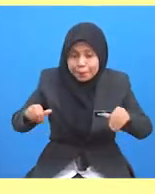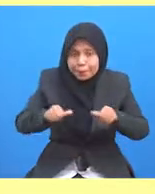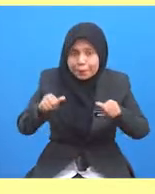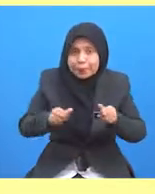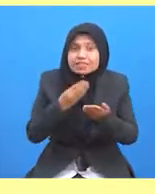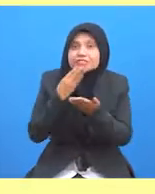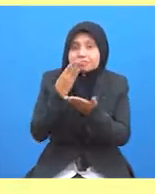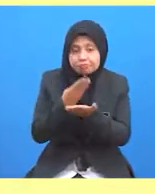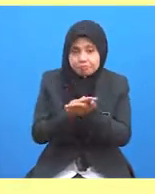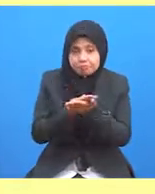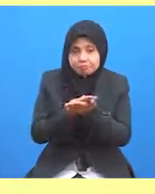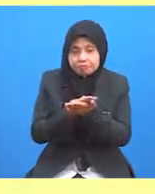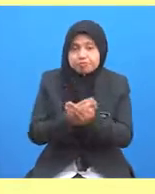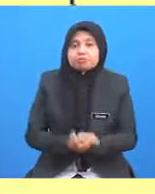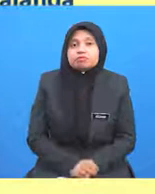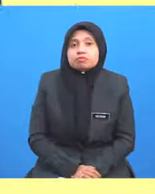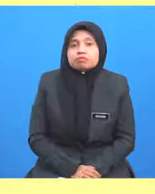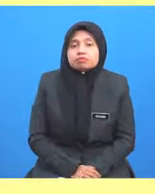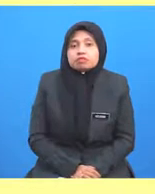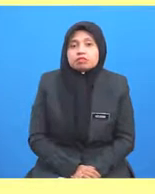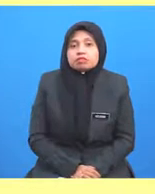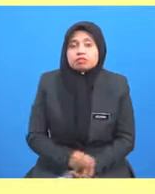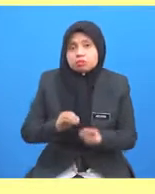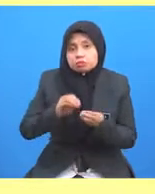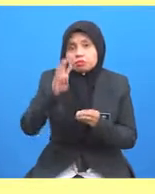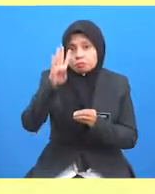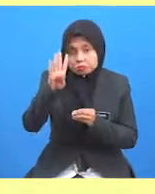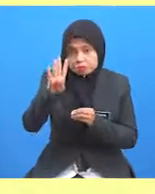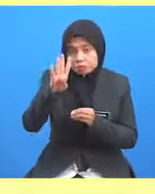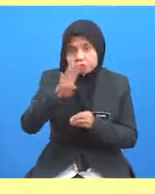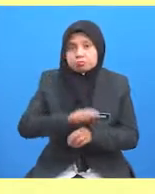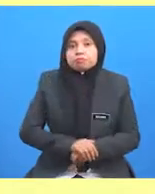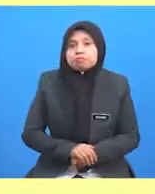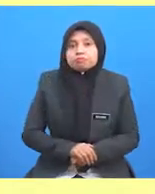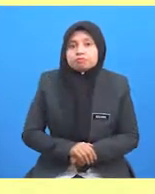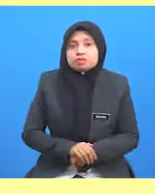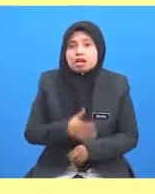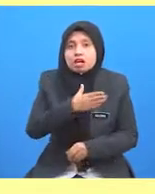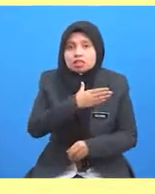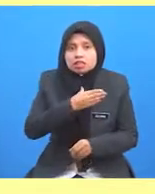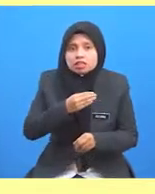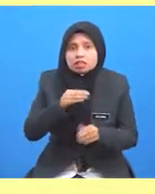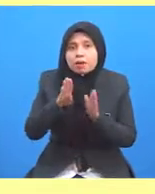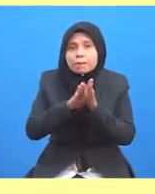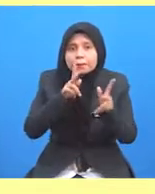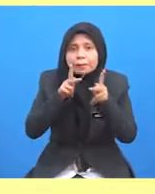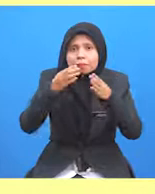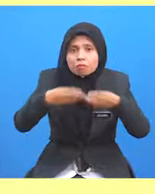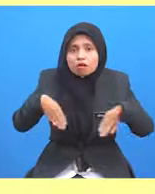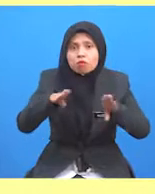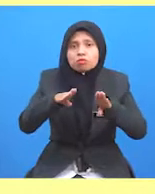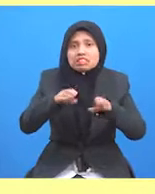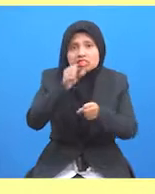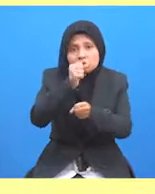innani minal muslimin, dan berkata bahawa sesungguhnya aku daripada